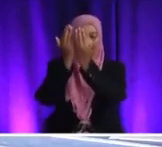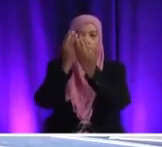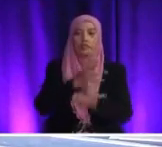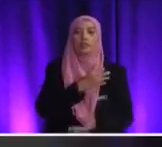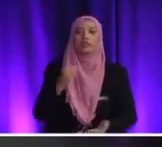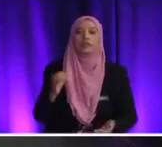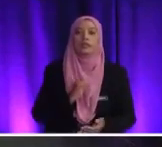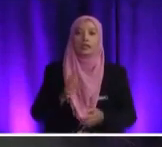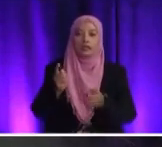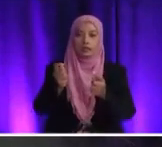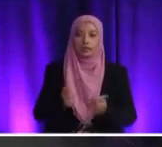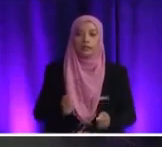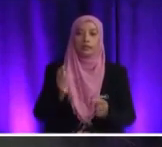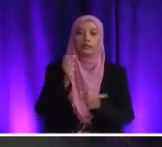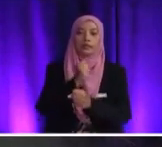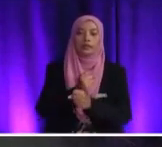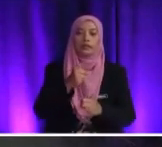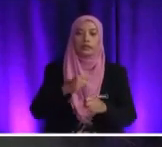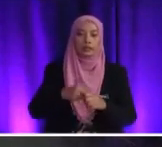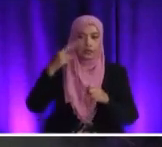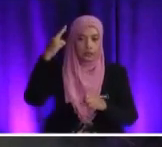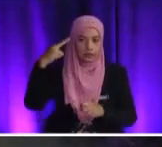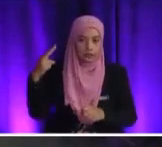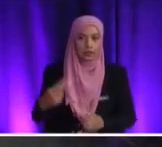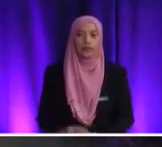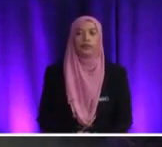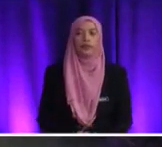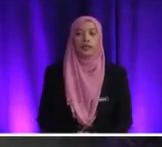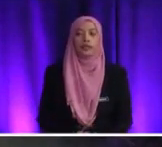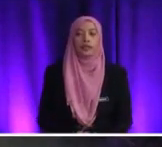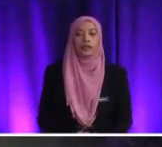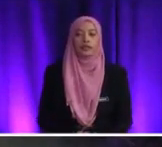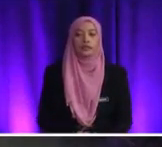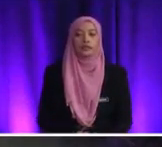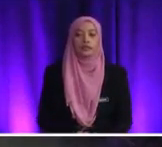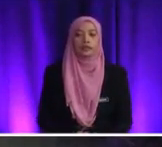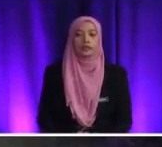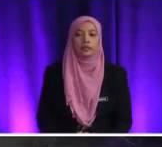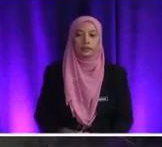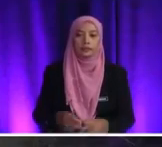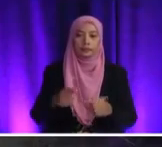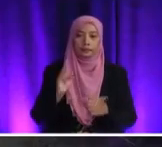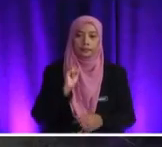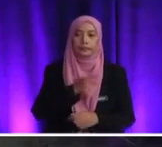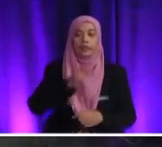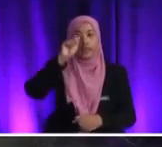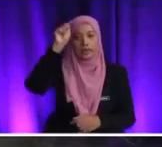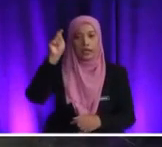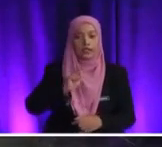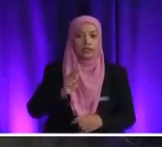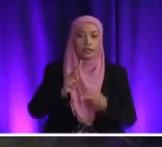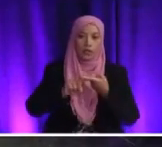di video Alhamdulillah jadi kita tanya kawan-kawan kita apa yang